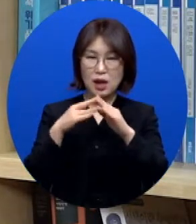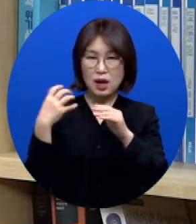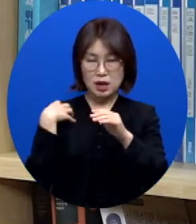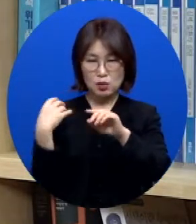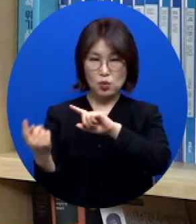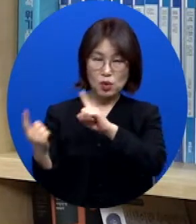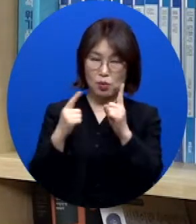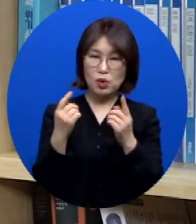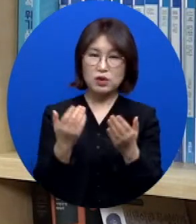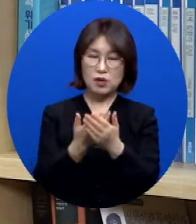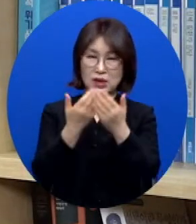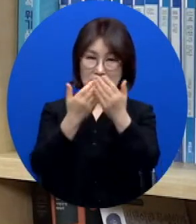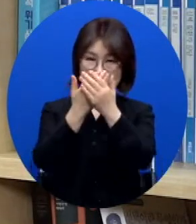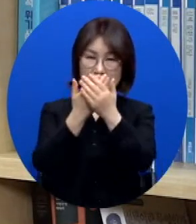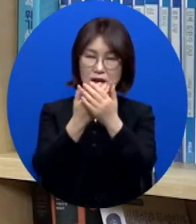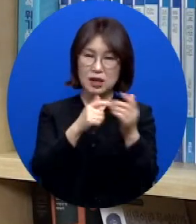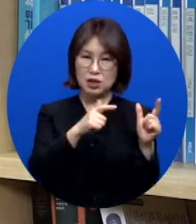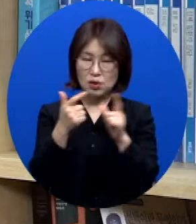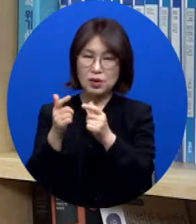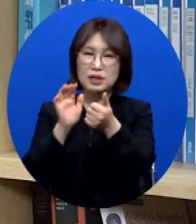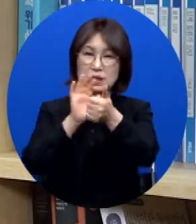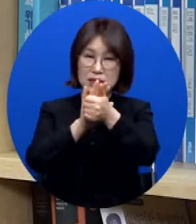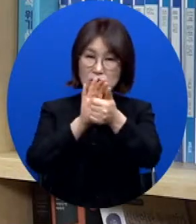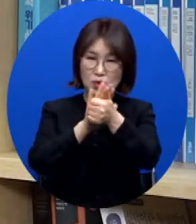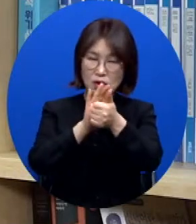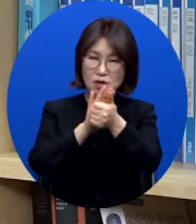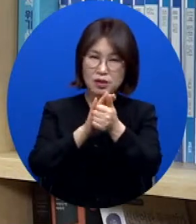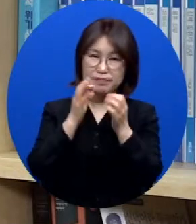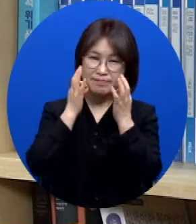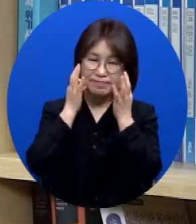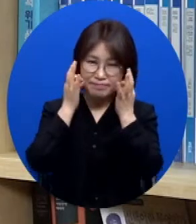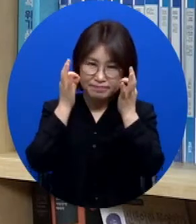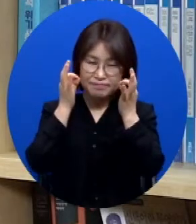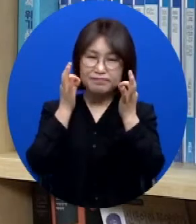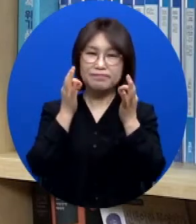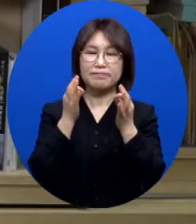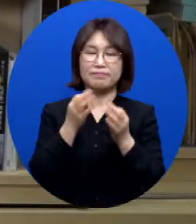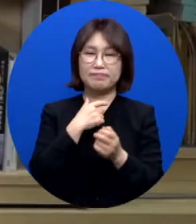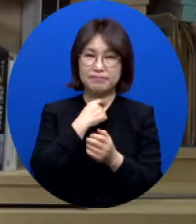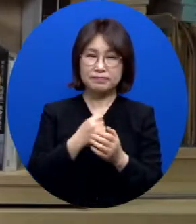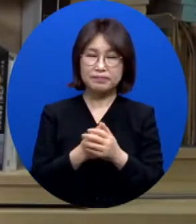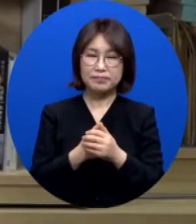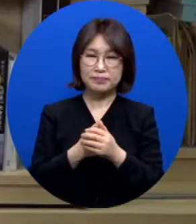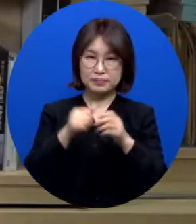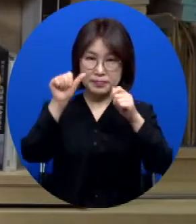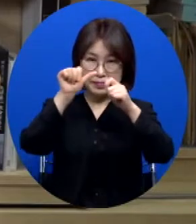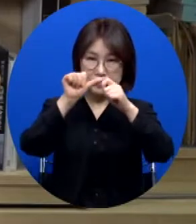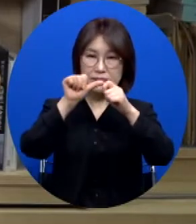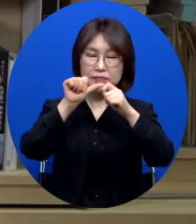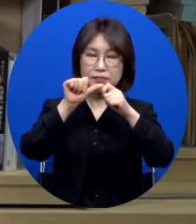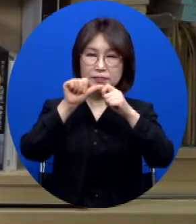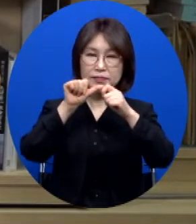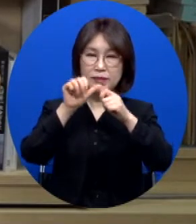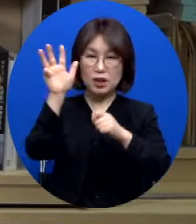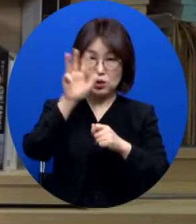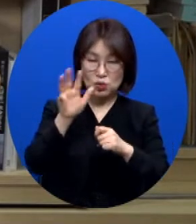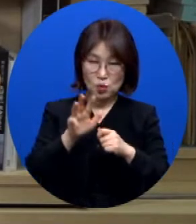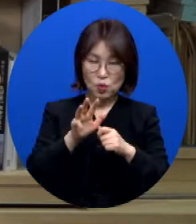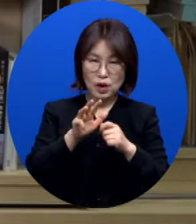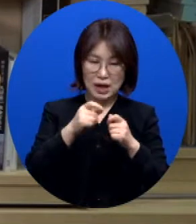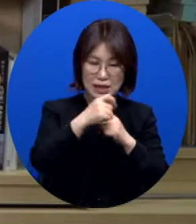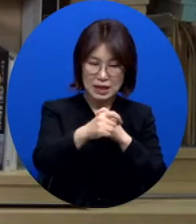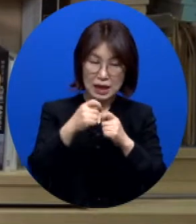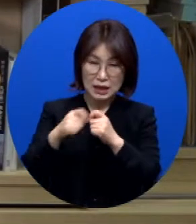성장에 다각도로 지원하는 일을 총회에서 하도록 하겠습니다. 다섯 번째, 총회 산하